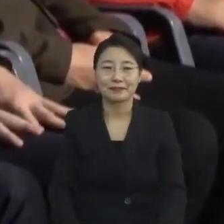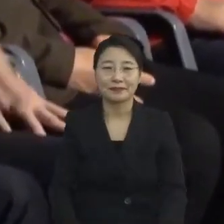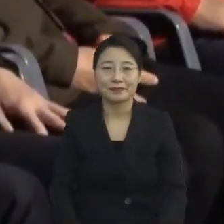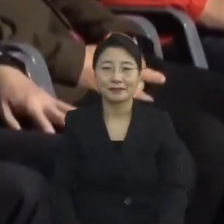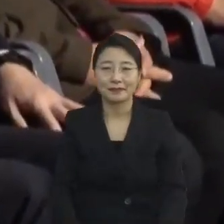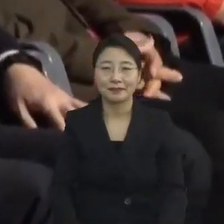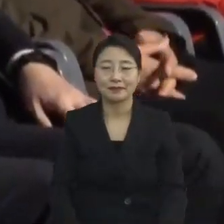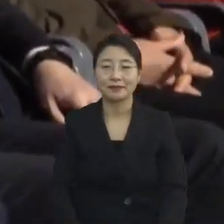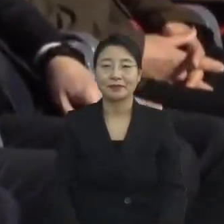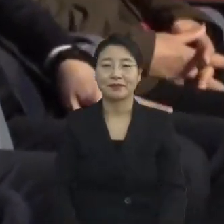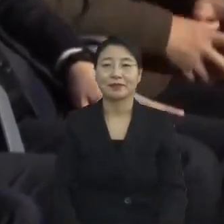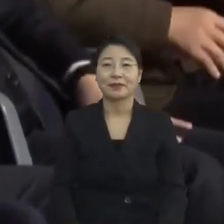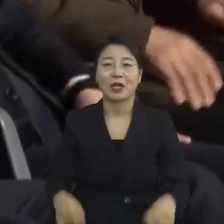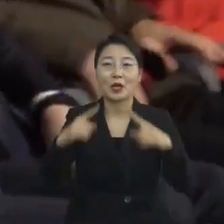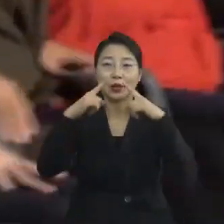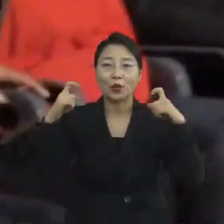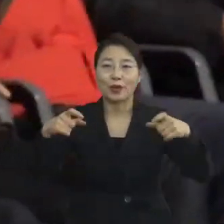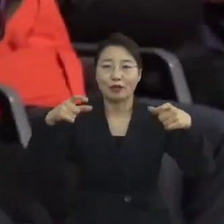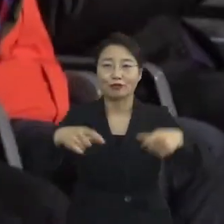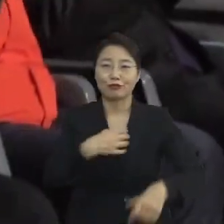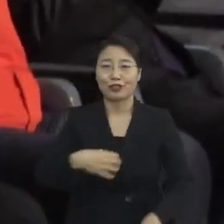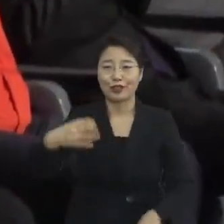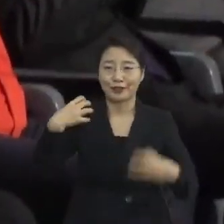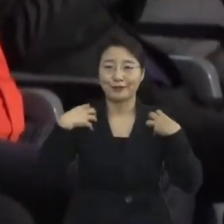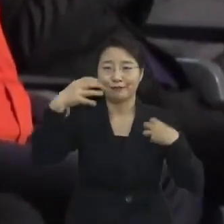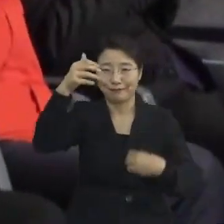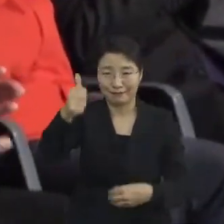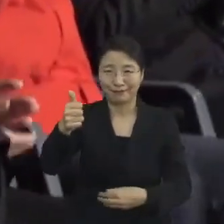이필용 동대문구청장님 참석하셨습니다.